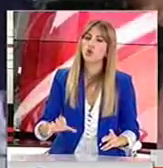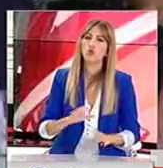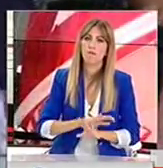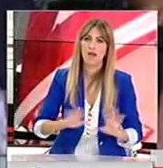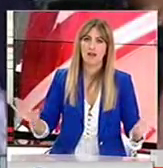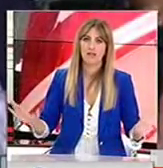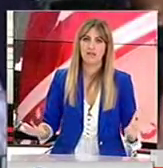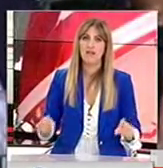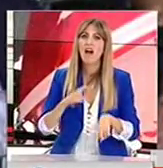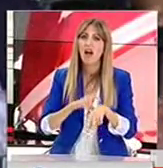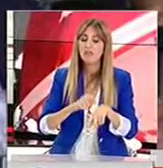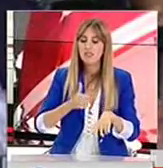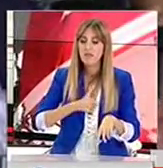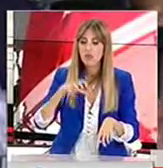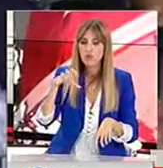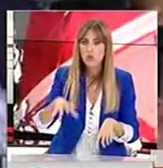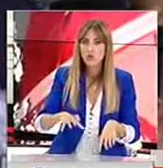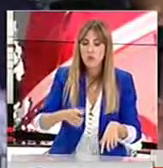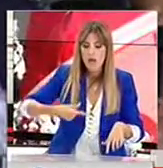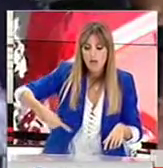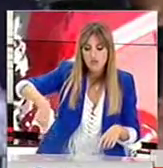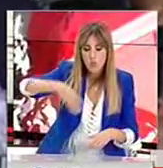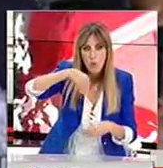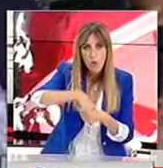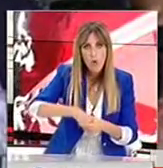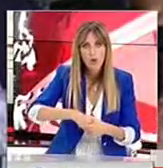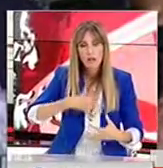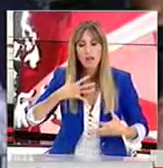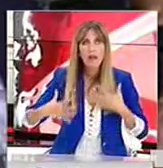εσωτερικής αβεβαιότητας, αλλά και για λόγους εξωτερικών